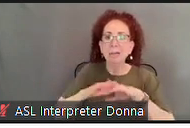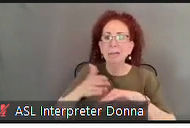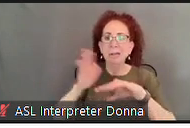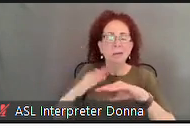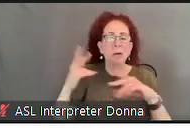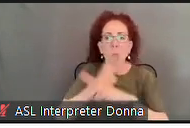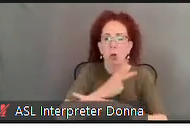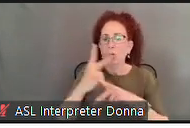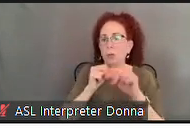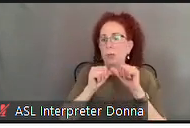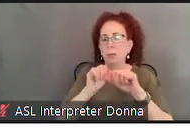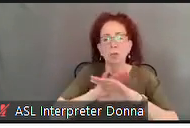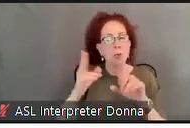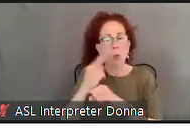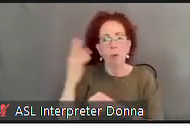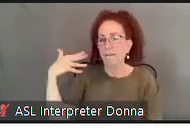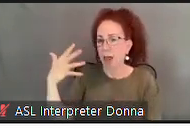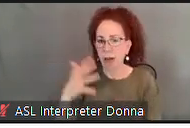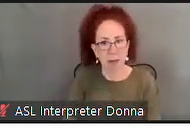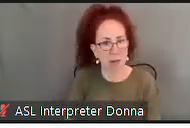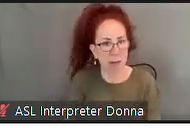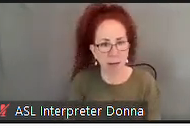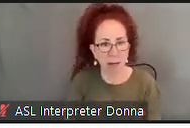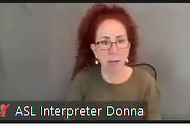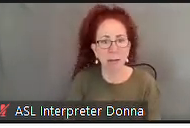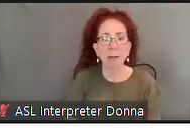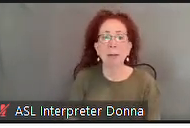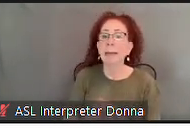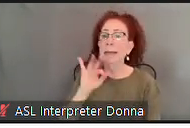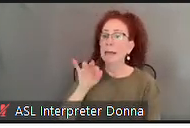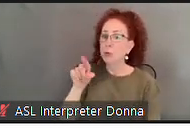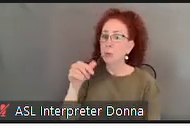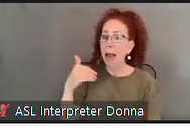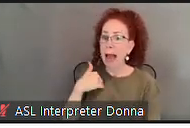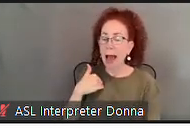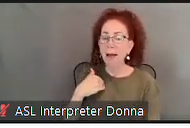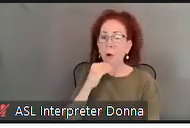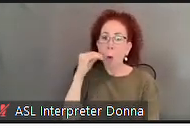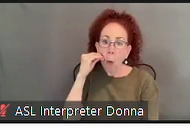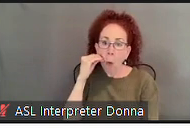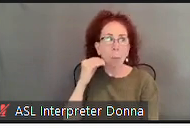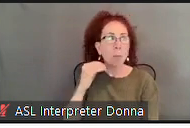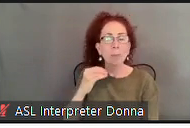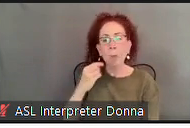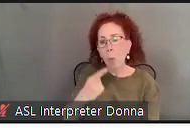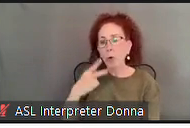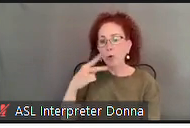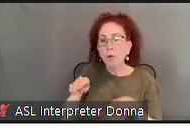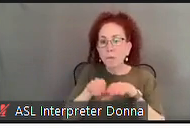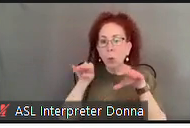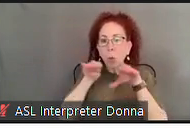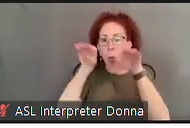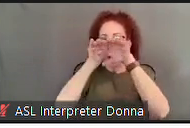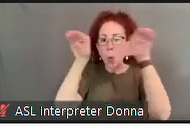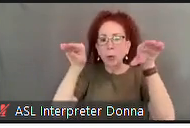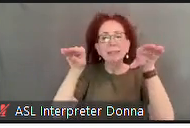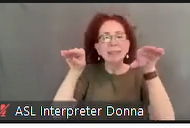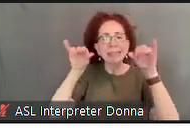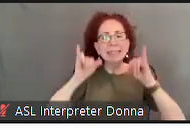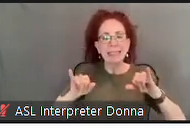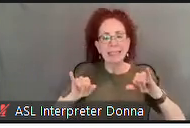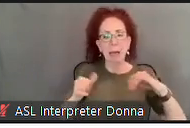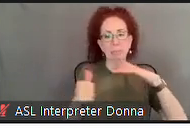把室内的气温往外面吹，那热气会到房间里面来。